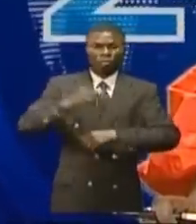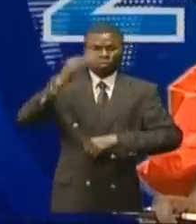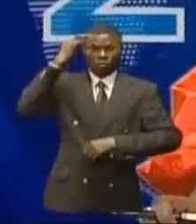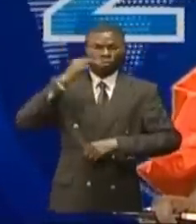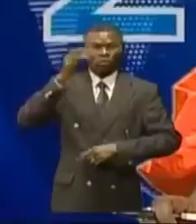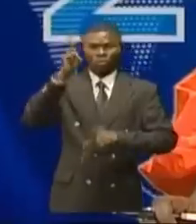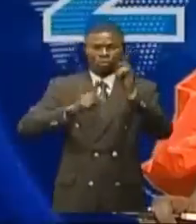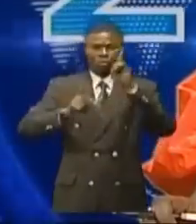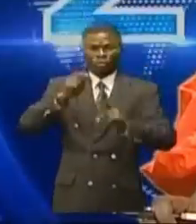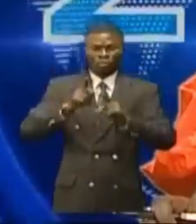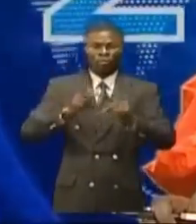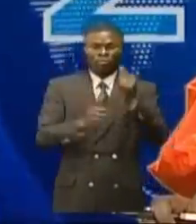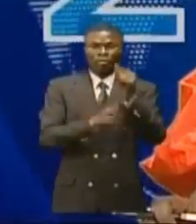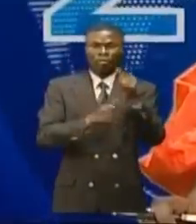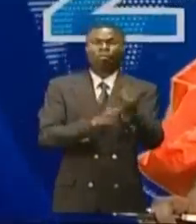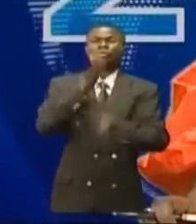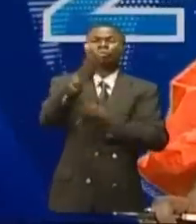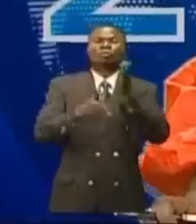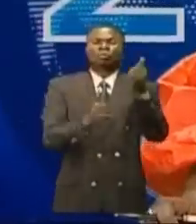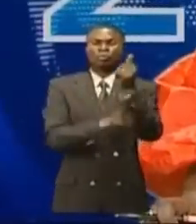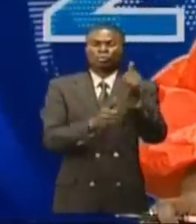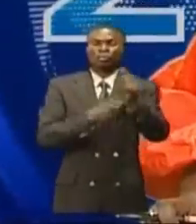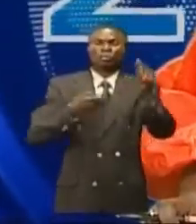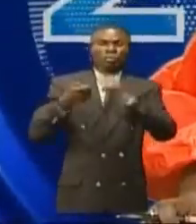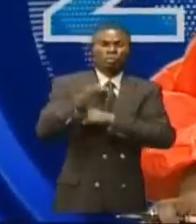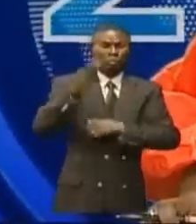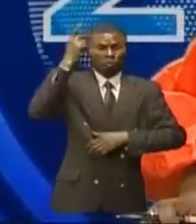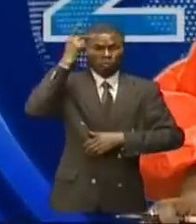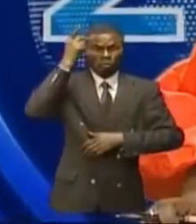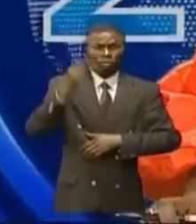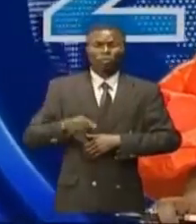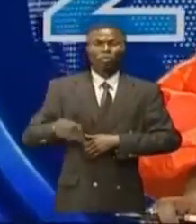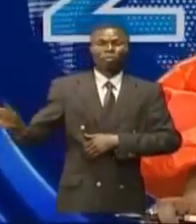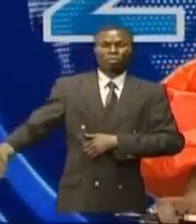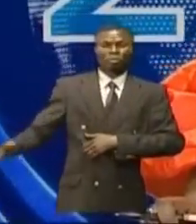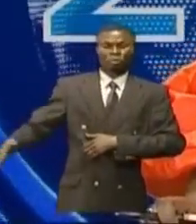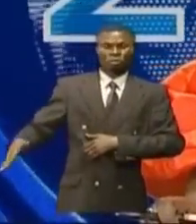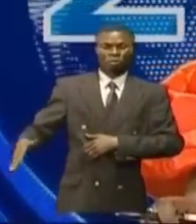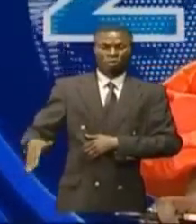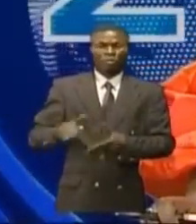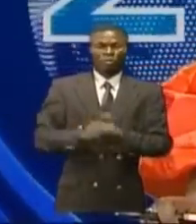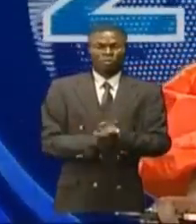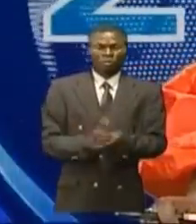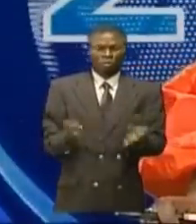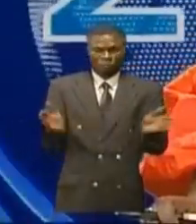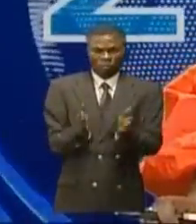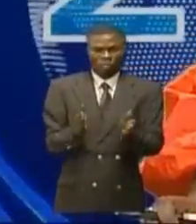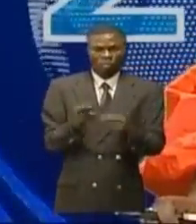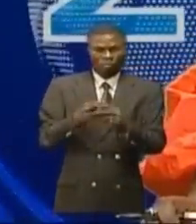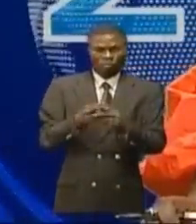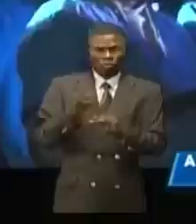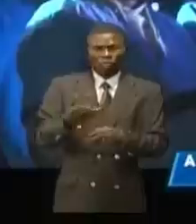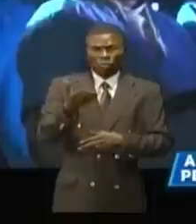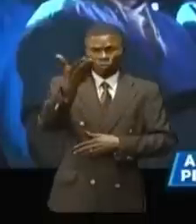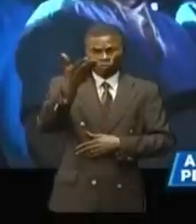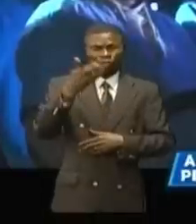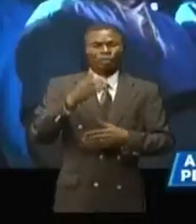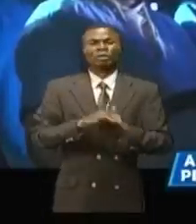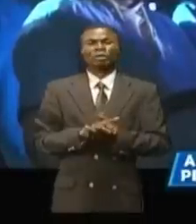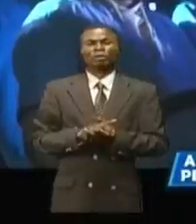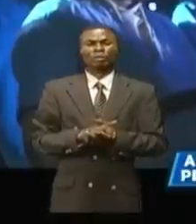aux kidnappeurs qui opéraient à Kinshasa avec le taxi communément appelé Ketch Alimbikai.